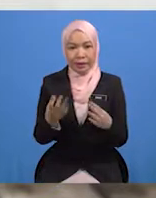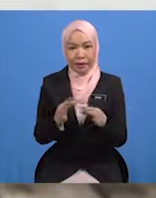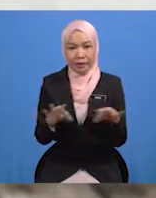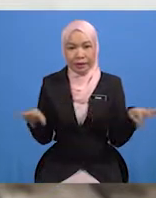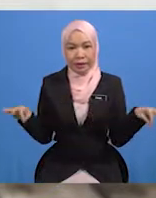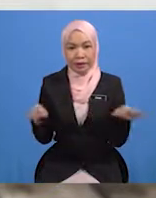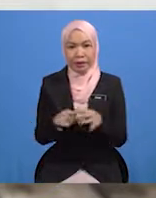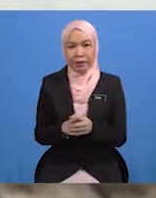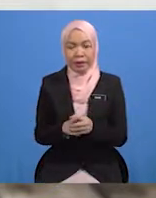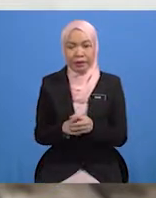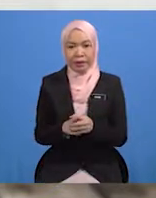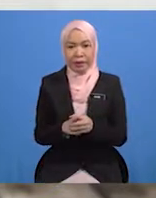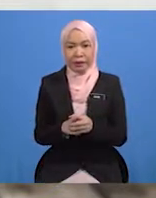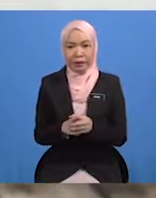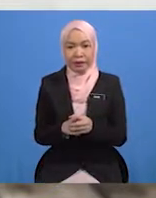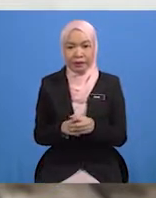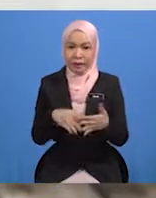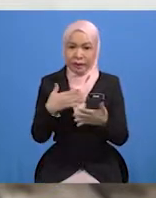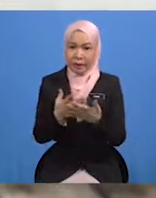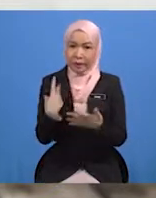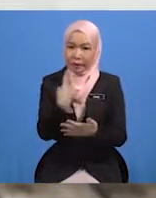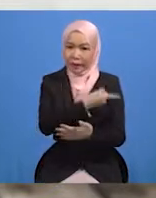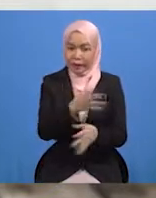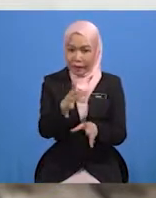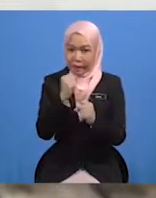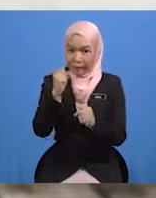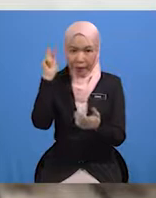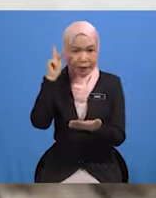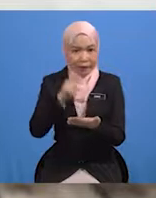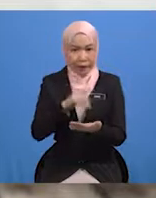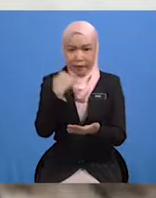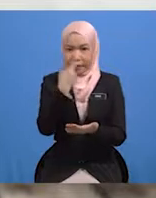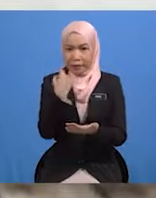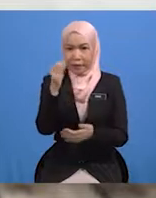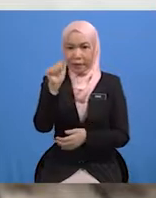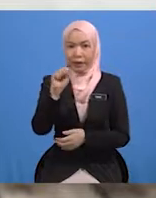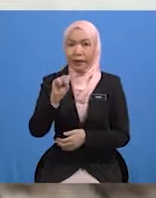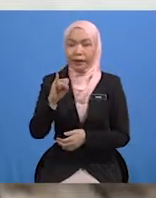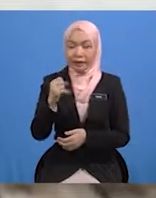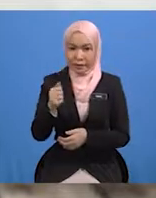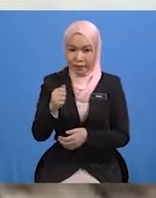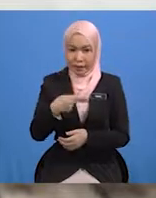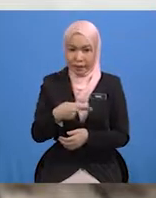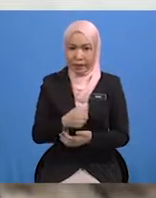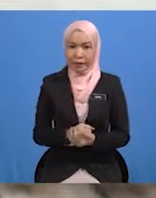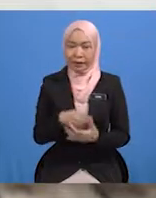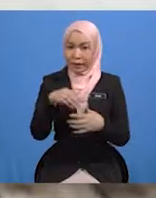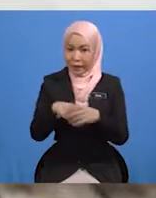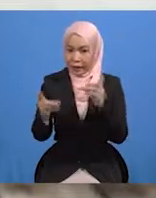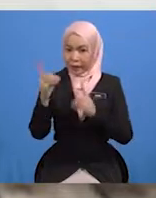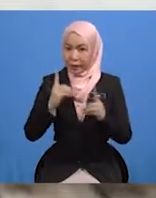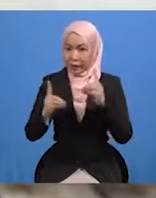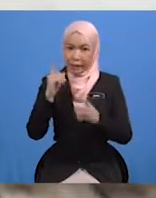Samiah sehingga kita dapat mengenali siapa Asiah Samiah dalam drama